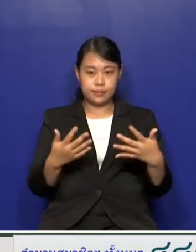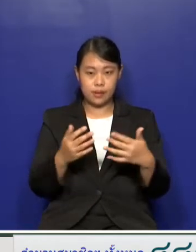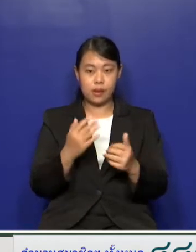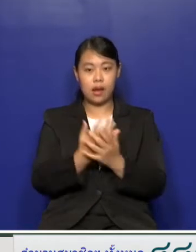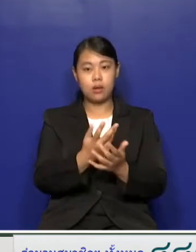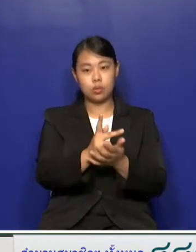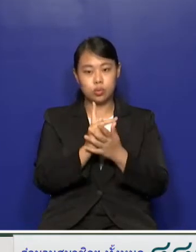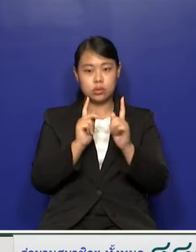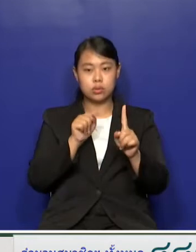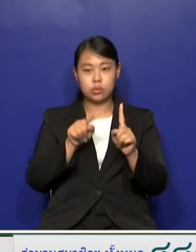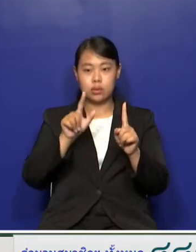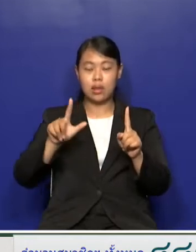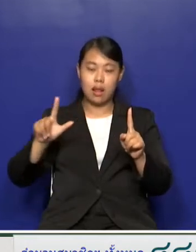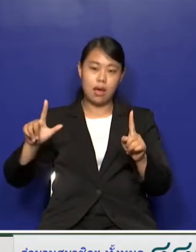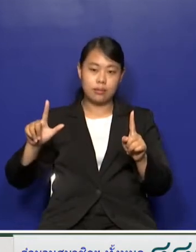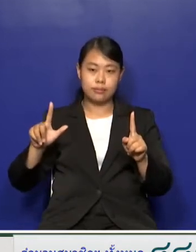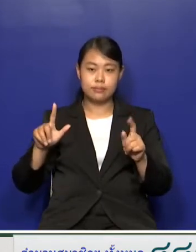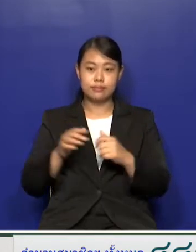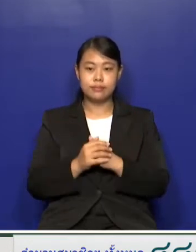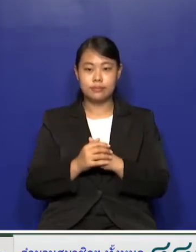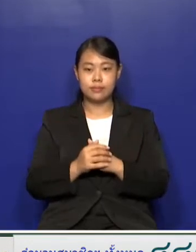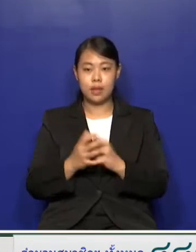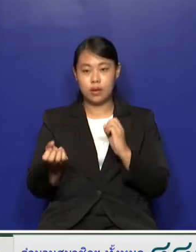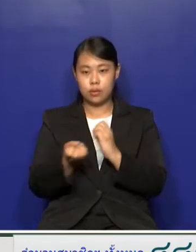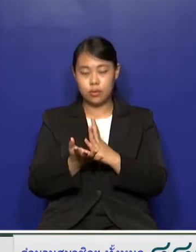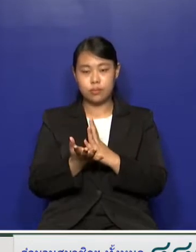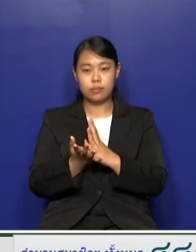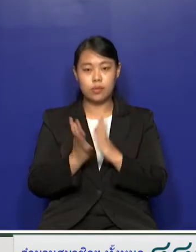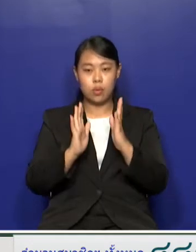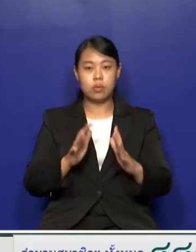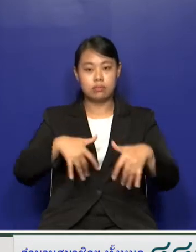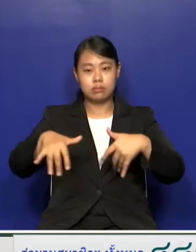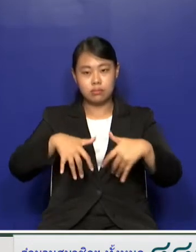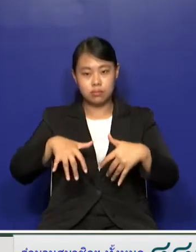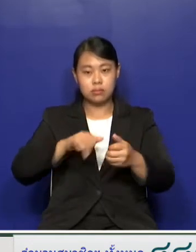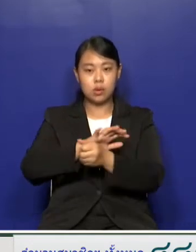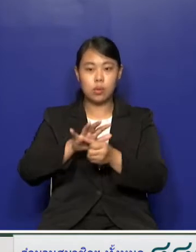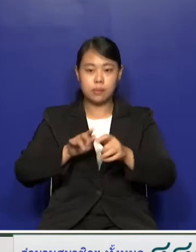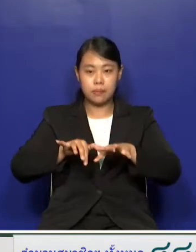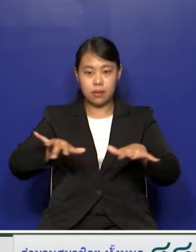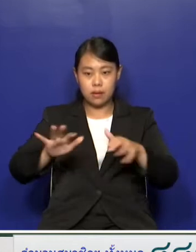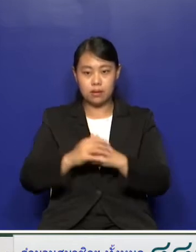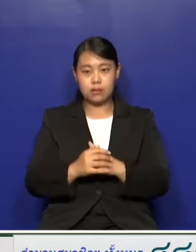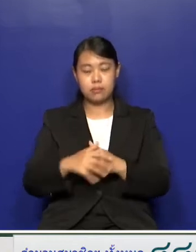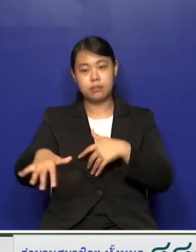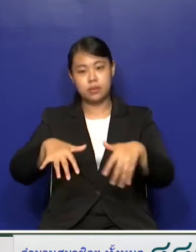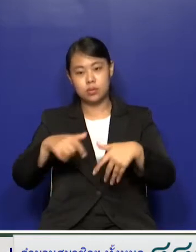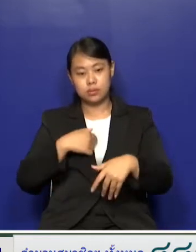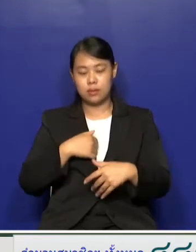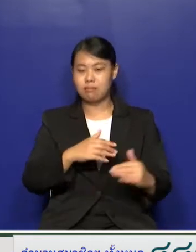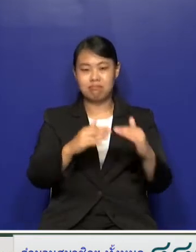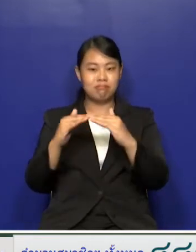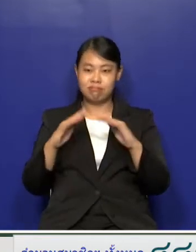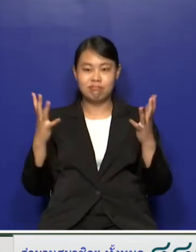และก็การเยียวยาผู้ได้รับผลกระทบจากโควิชนั้นแม่พี่น้องประชาชนไม่ได้รับการโยย่าอย่างพ่อหน้า